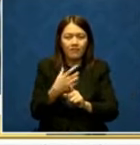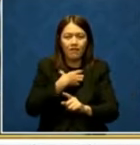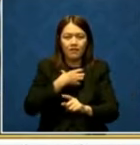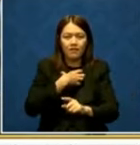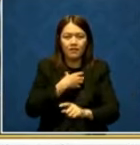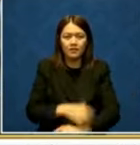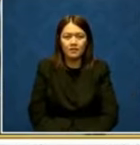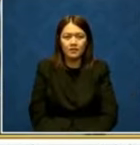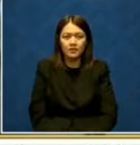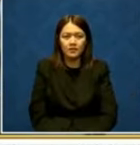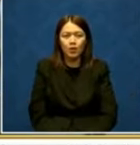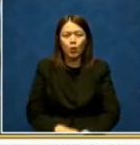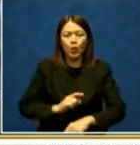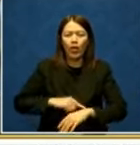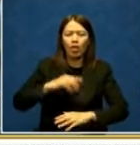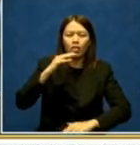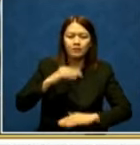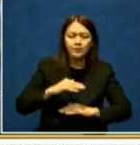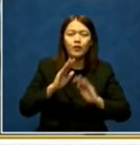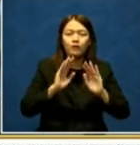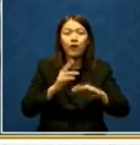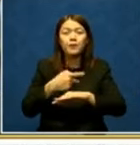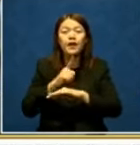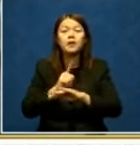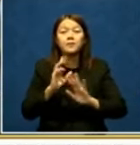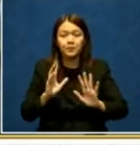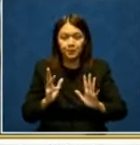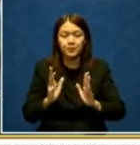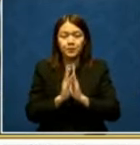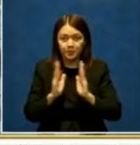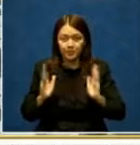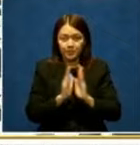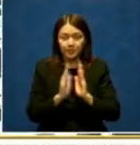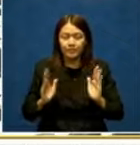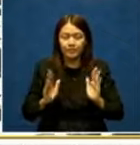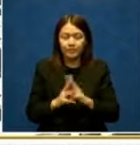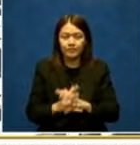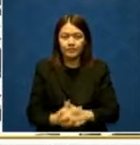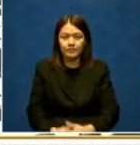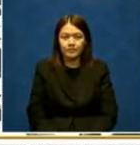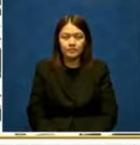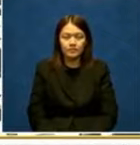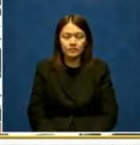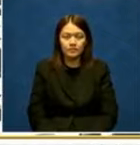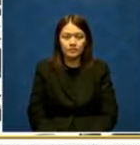ทั้งเอ่อด้วยเวลาจำกัดก็ฝากท่านประธานเพียงเท่านี้ครับขอบพระคุณครับ